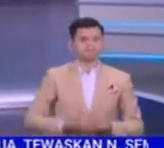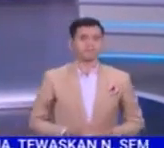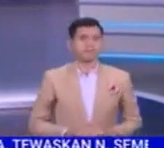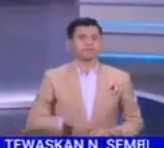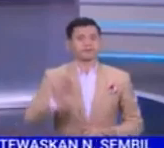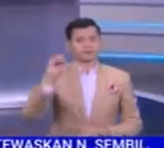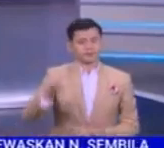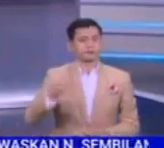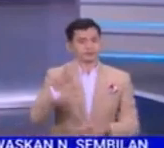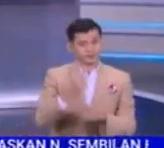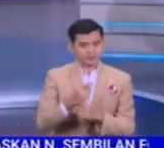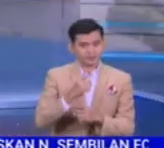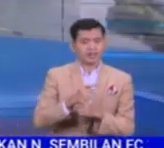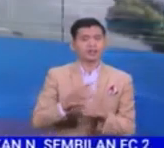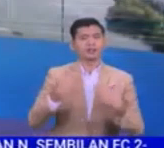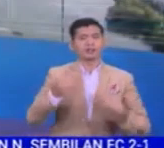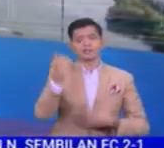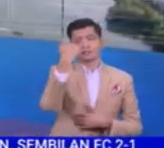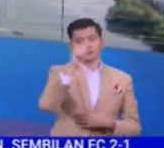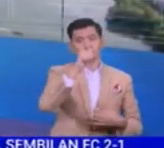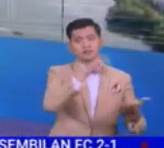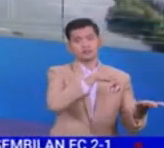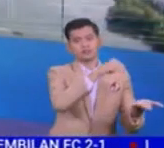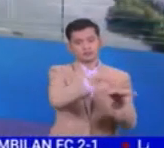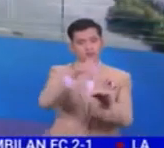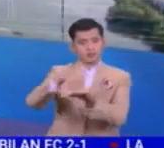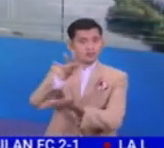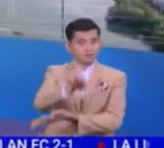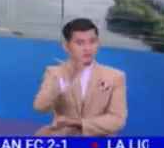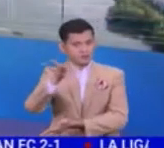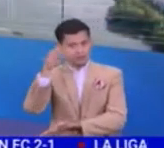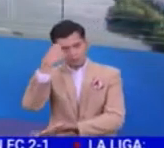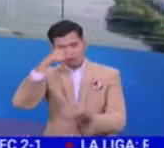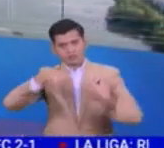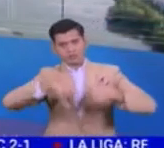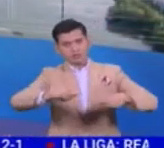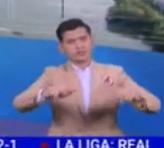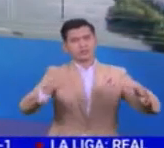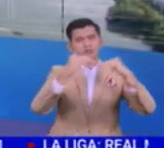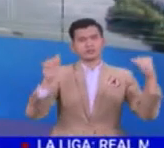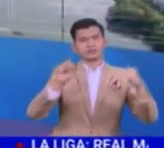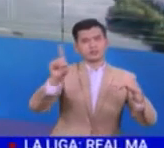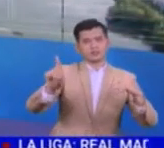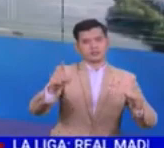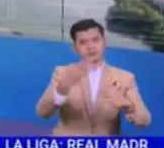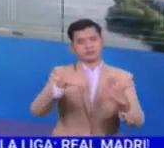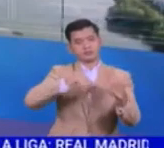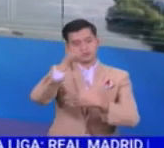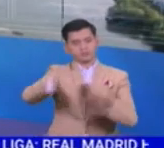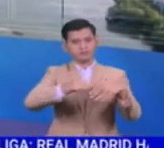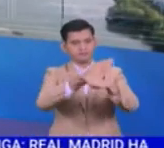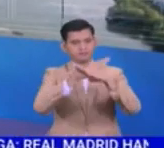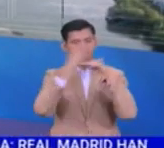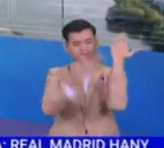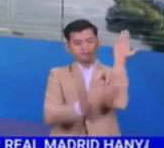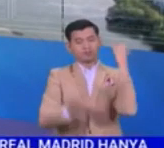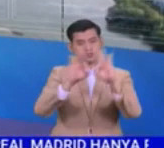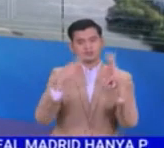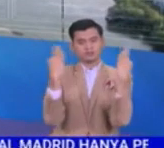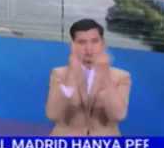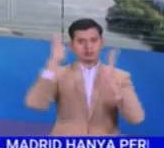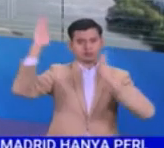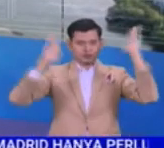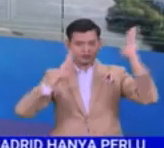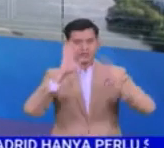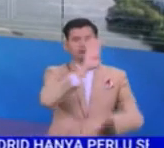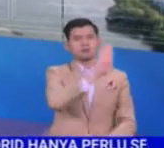Ya, sahih. 10 lokaliti di Sabah dipilih untuk pelaksanaan fasa 1 program pembasmian kemiskinan tegar keluarga